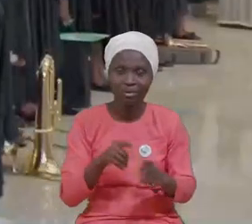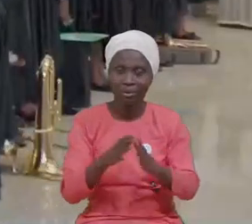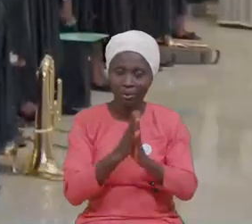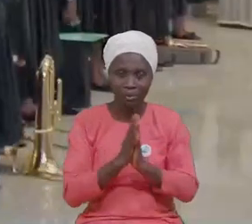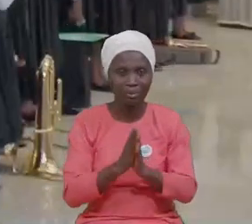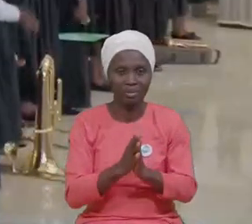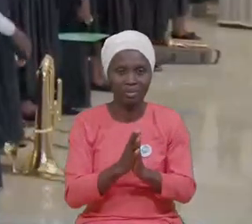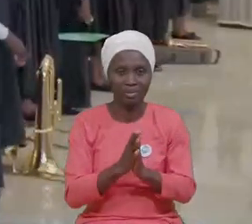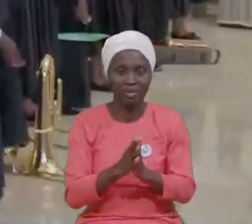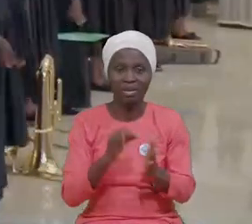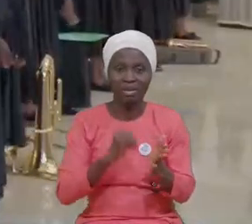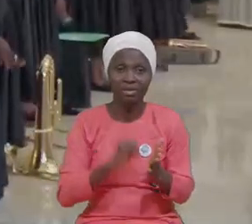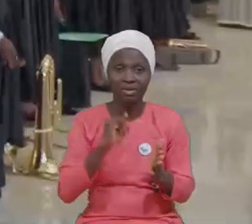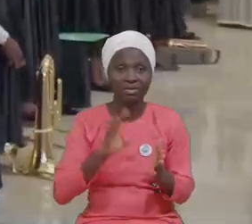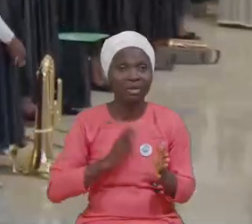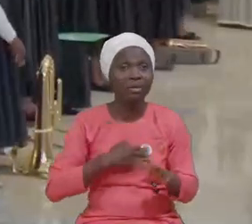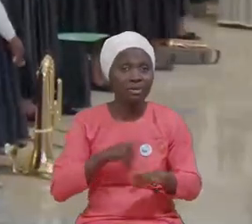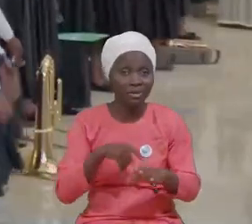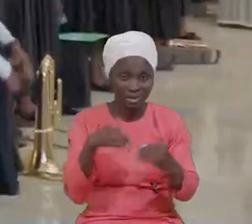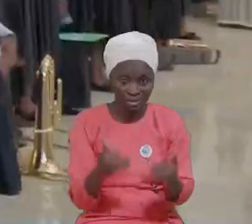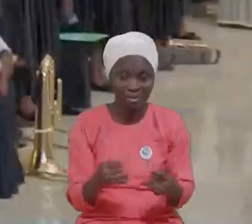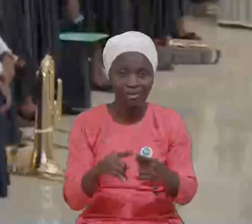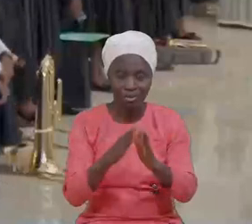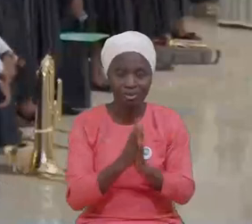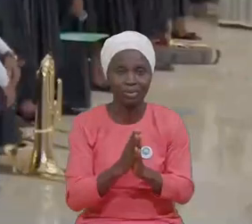Levons-nous. C'est notre temps.